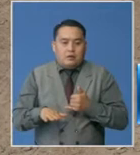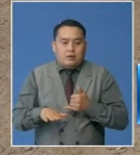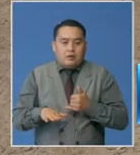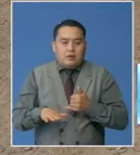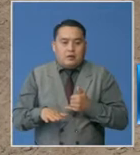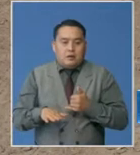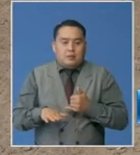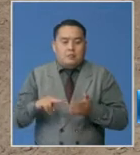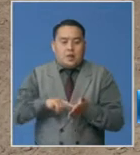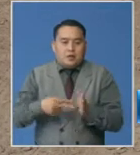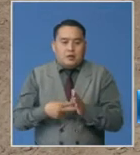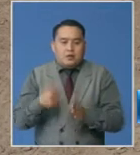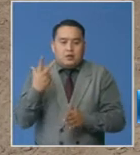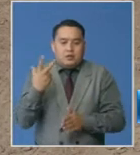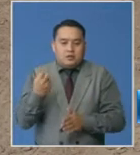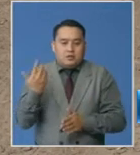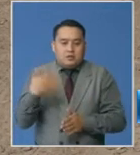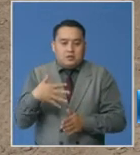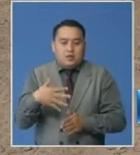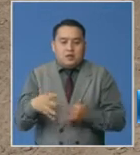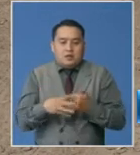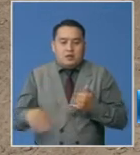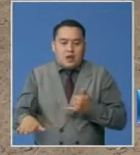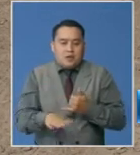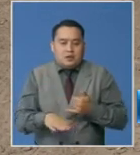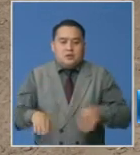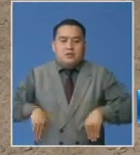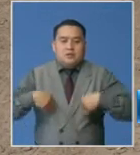Рассчитываем по 355 центнеров с гектара получить и